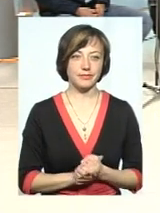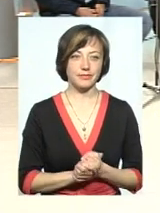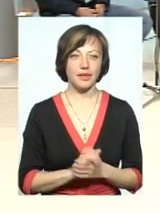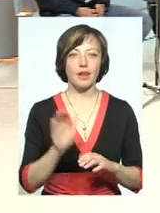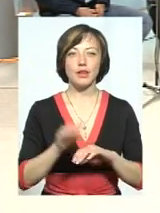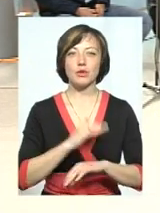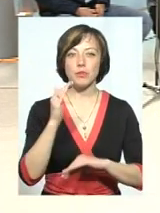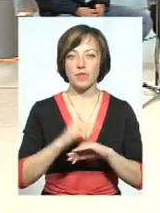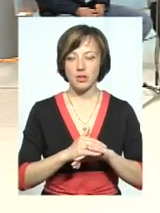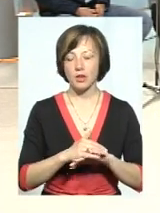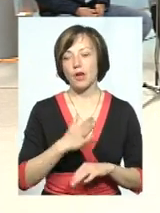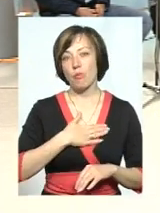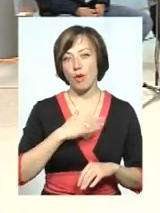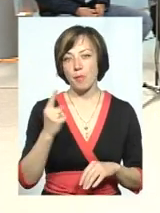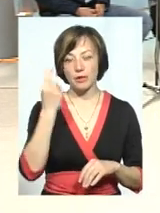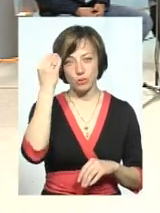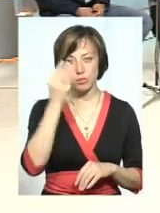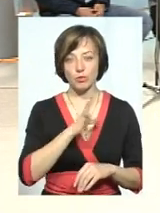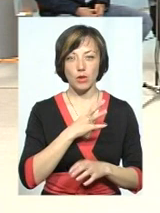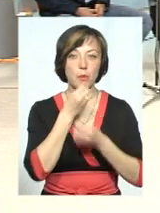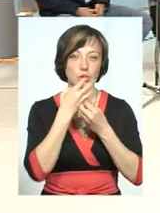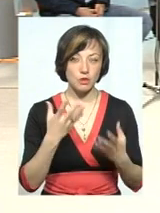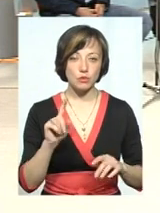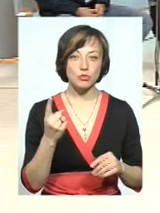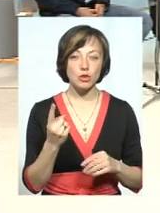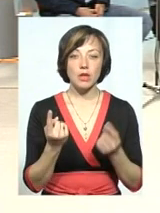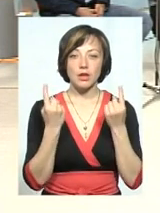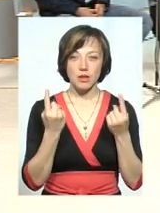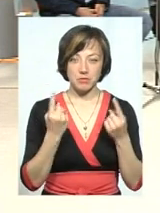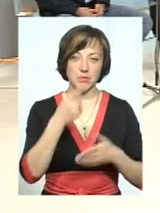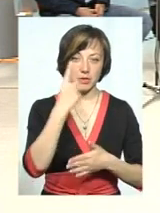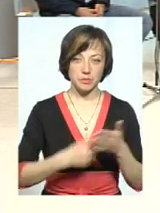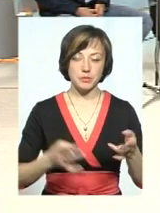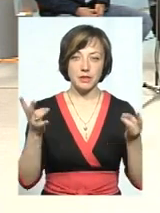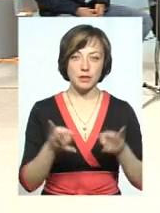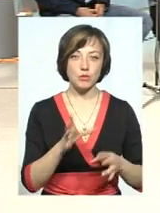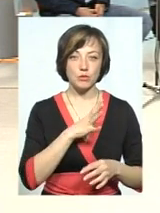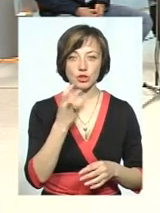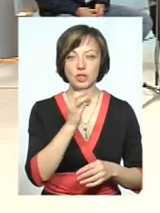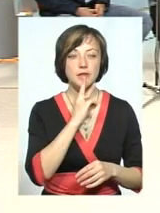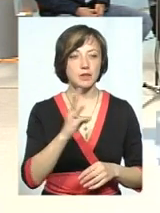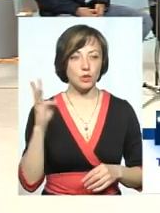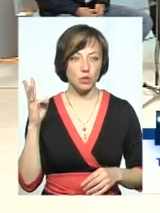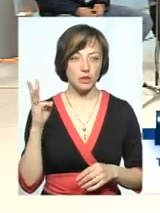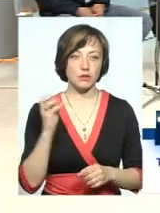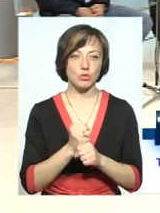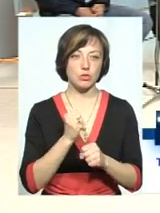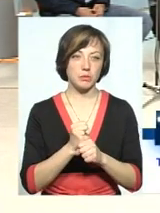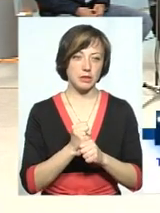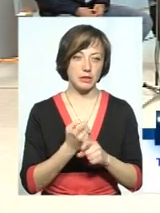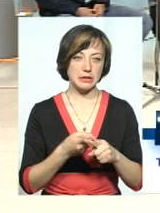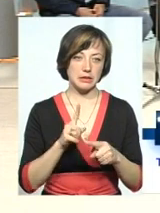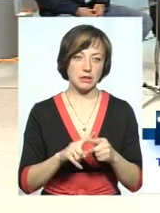Доброго вечора. Моя перша думка була позитивна, тому що на глибоке переконання потрібно було ще 3 роки тому зробити